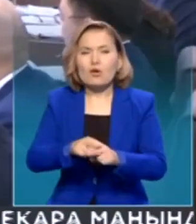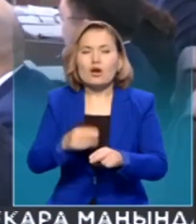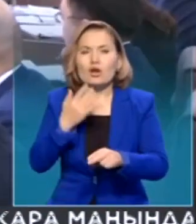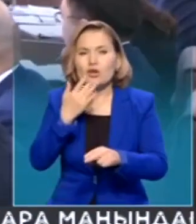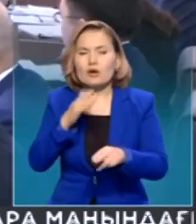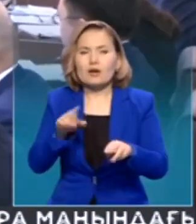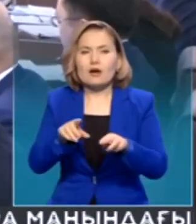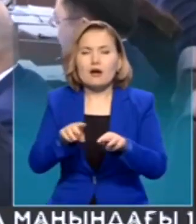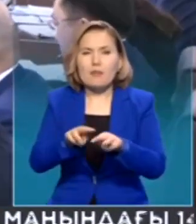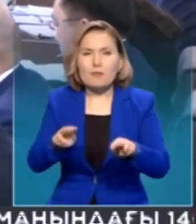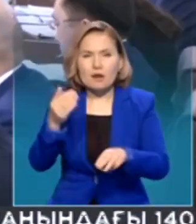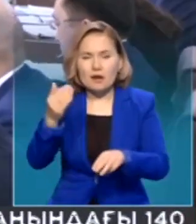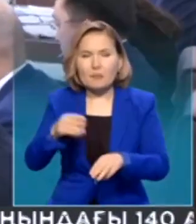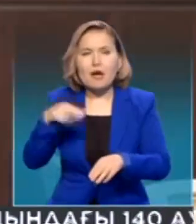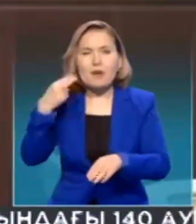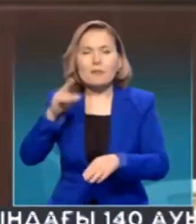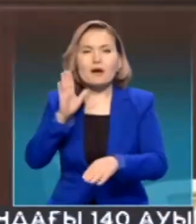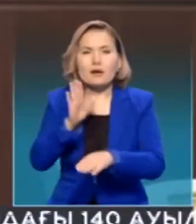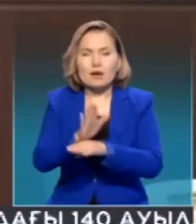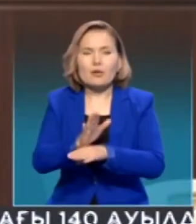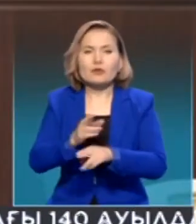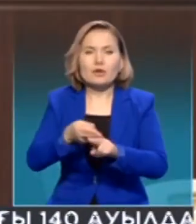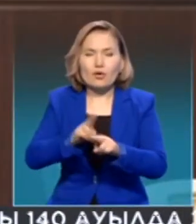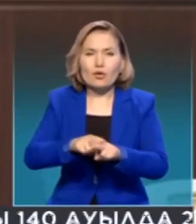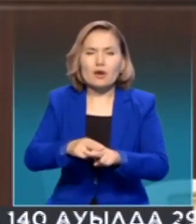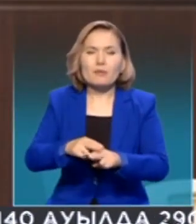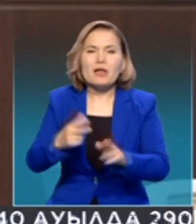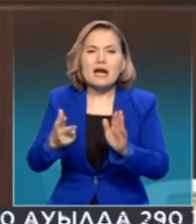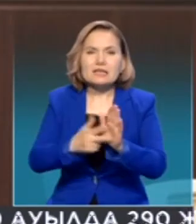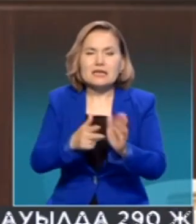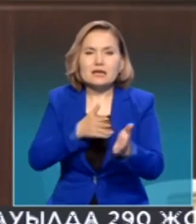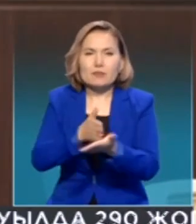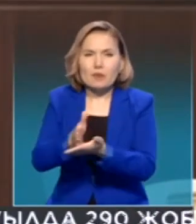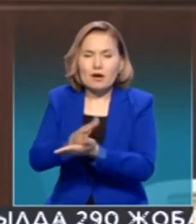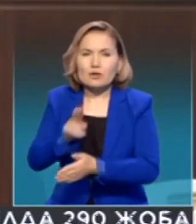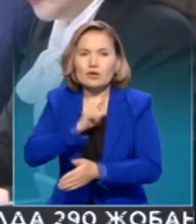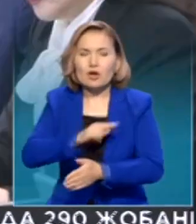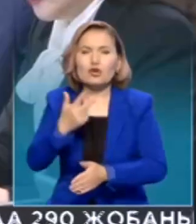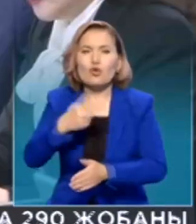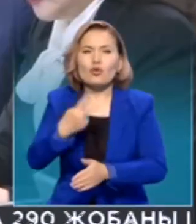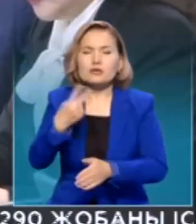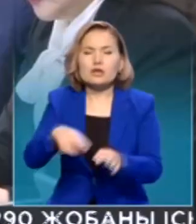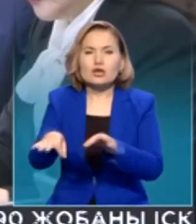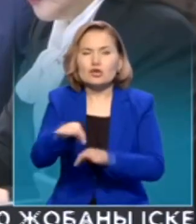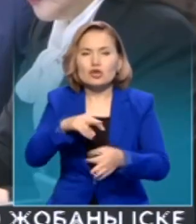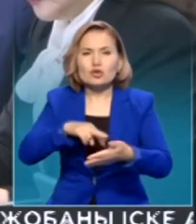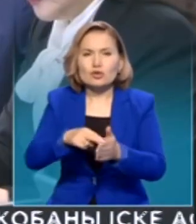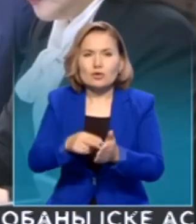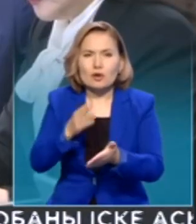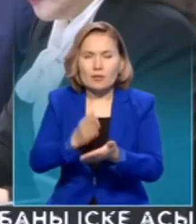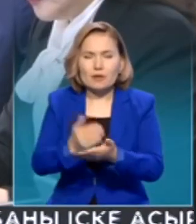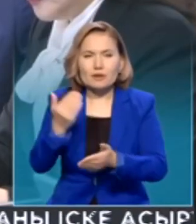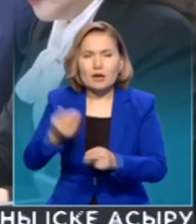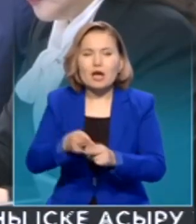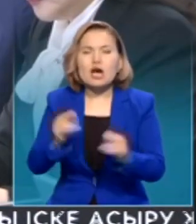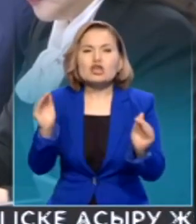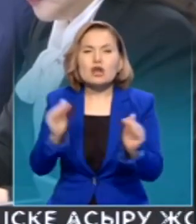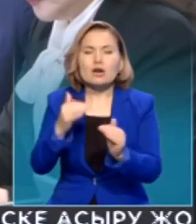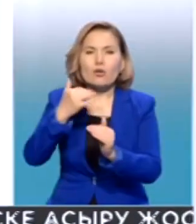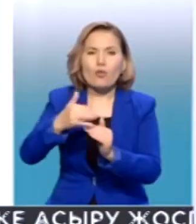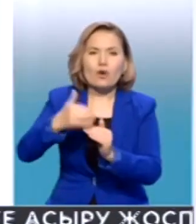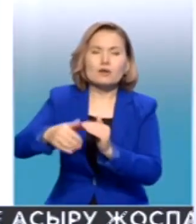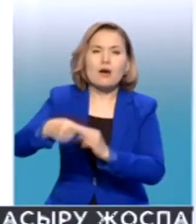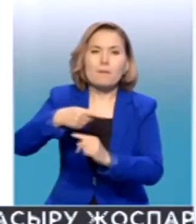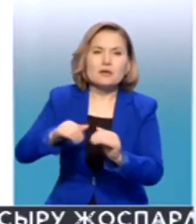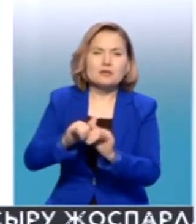экономика министрлігі президент тапсырмаларын жүзеге асыру бойынша 8 бағытта 32 жоба жоспарлап қойыпты. Әсіресе шағын және орта